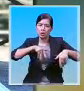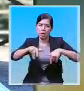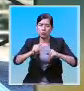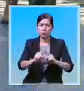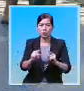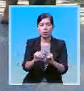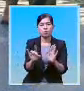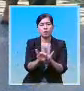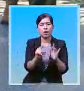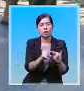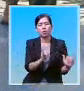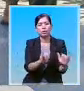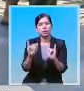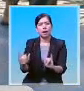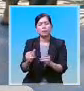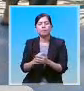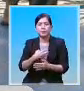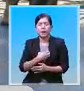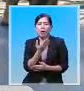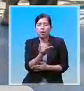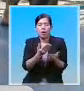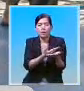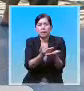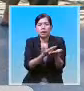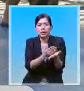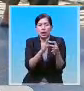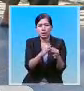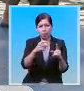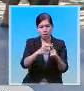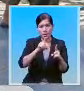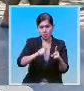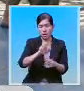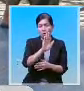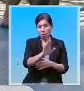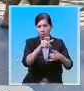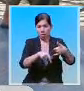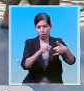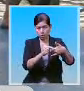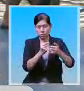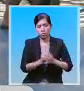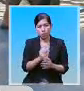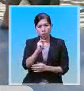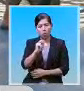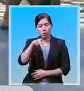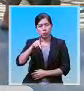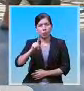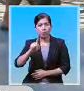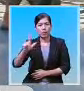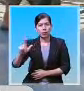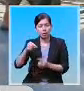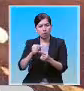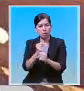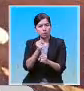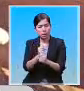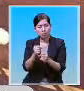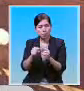จะขอให้ทบทวนการดำเนินการย้ายนายนพดลให้กลับมาทำหน้าที่ในพื้นที่ตามเดิมก็มีคนตั้ง